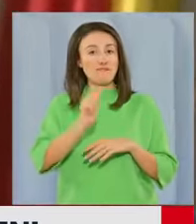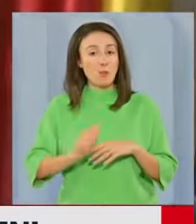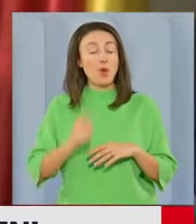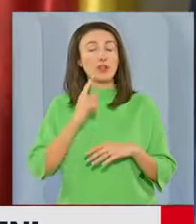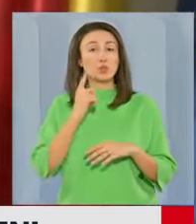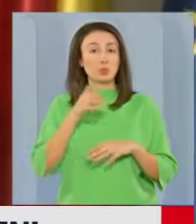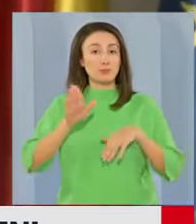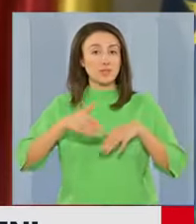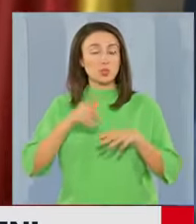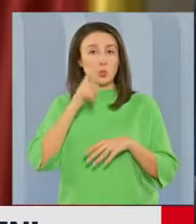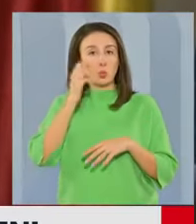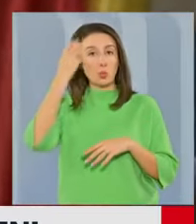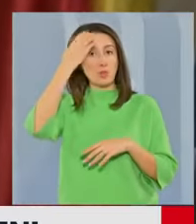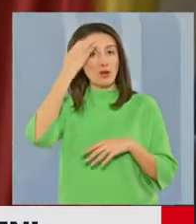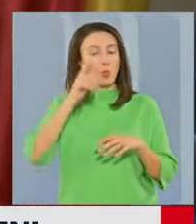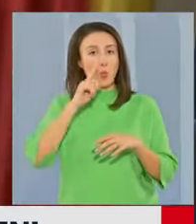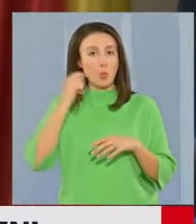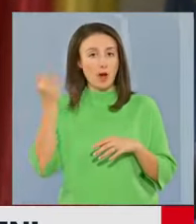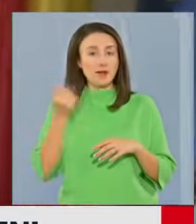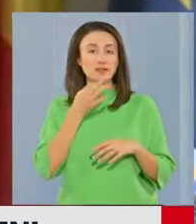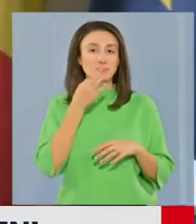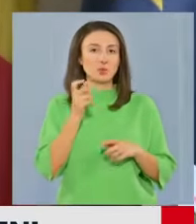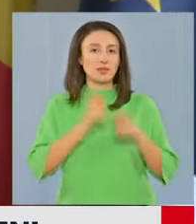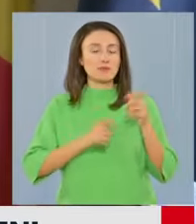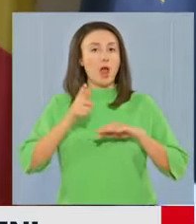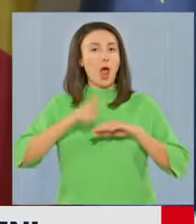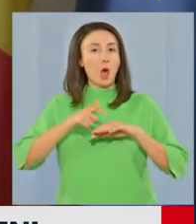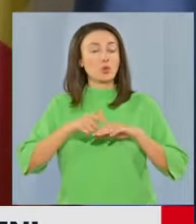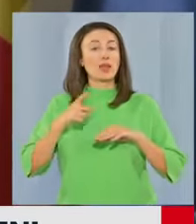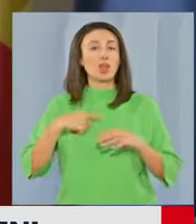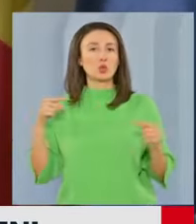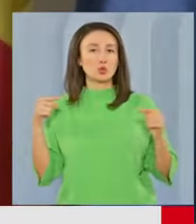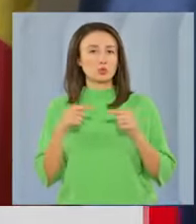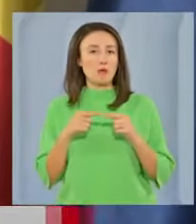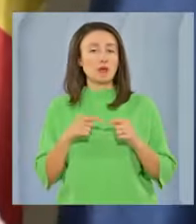când un ministru din guvernul Ungariei a declarat despre AUR că este dușmanul Ungariei.